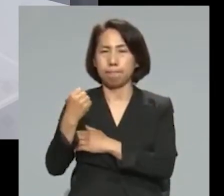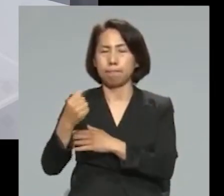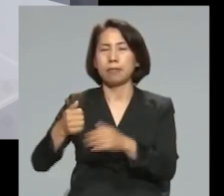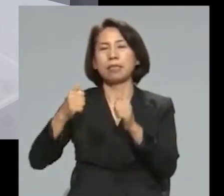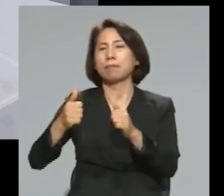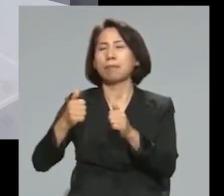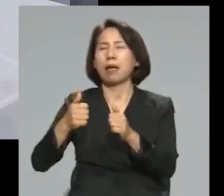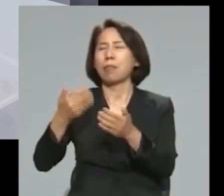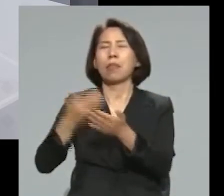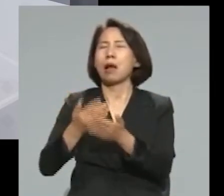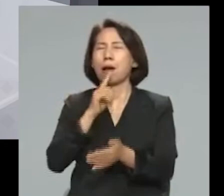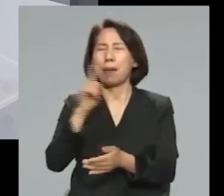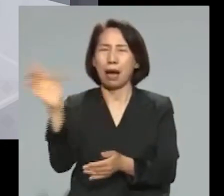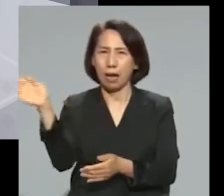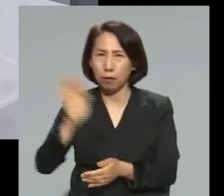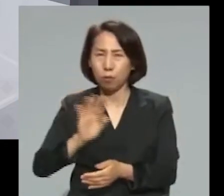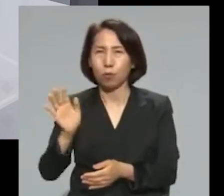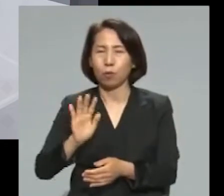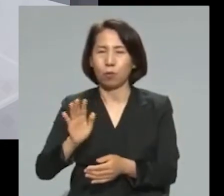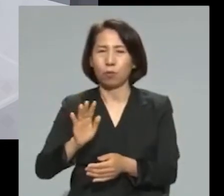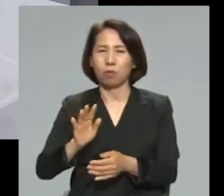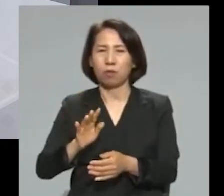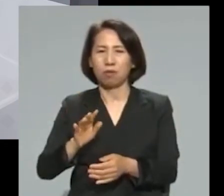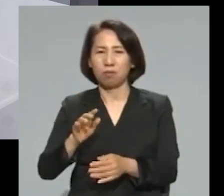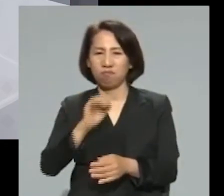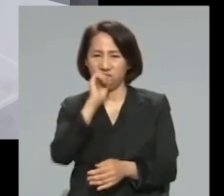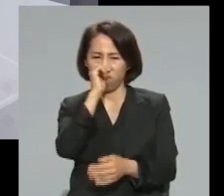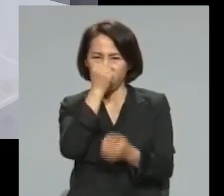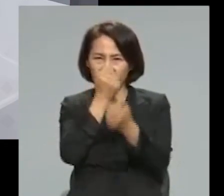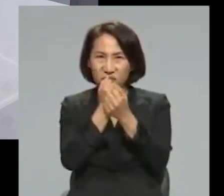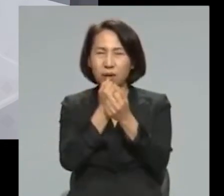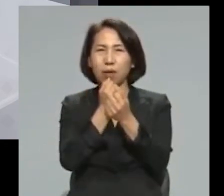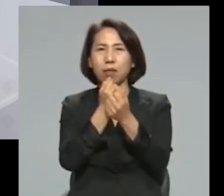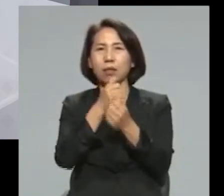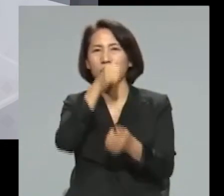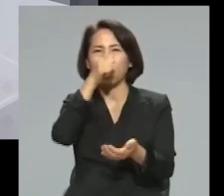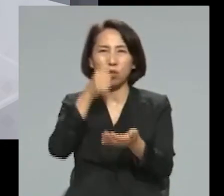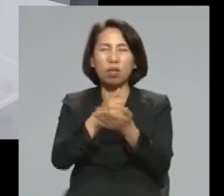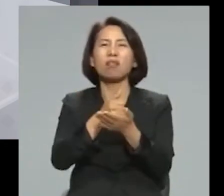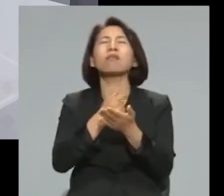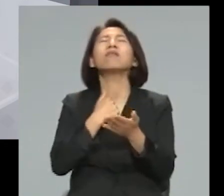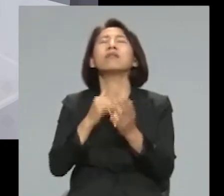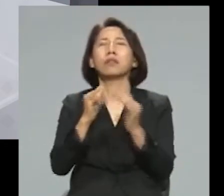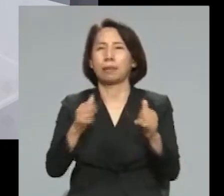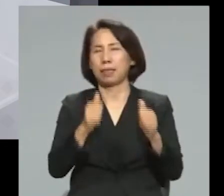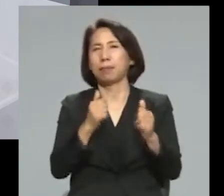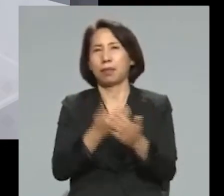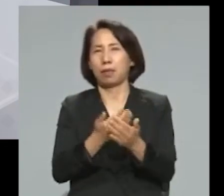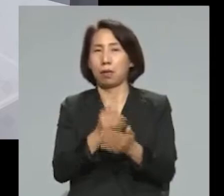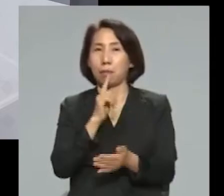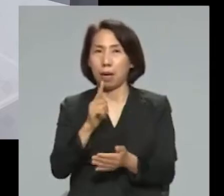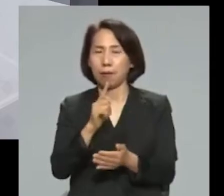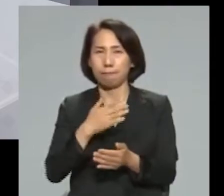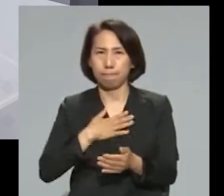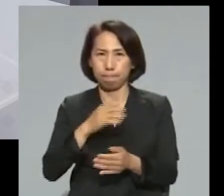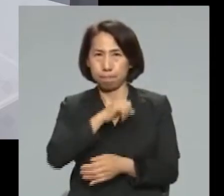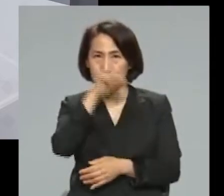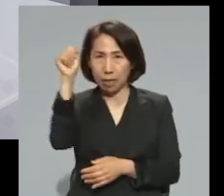아닙니다. 파렴치한 전과자를 심판해달라는 것입니다. 당선되어